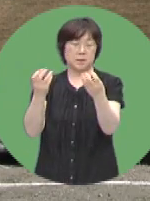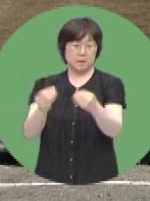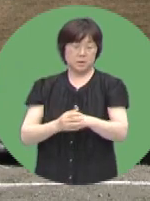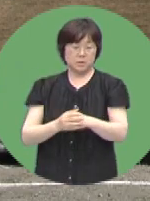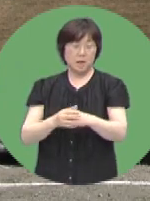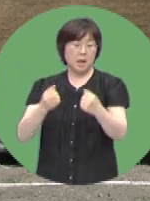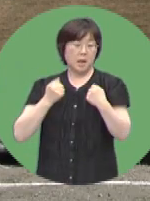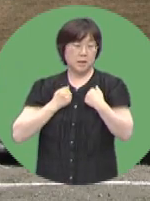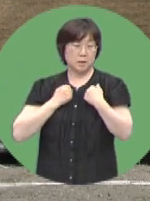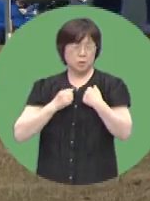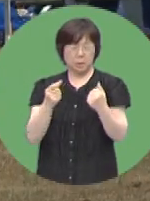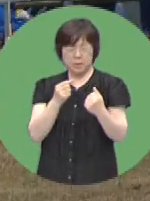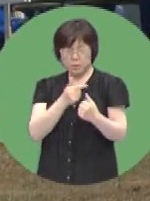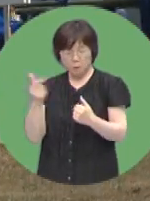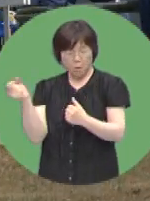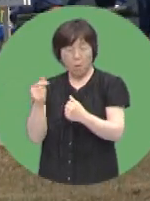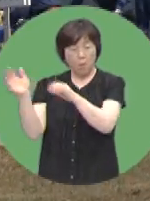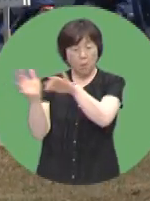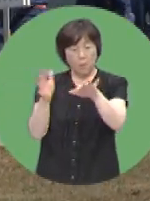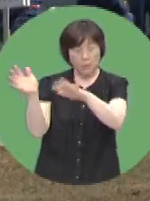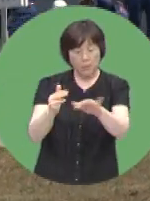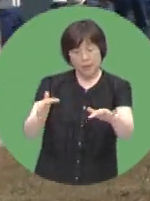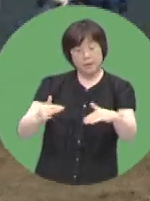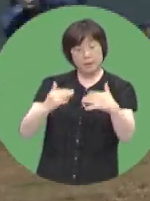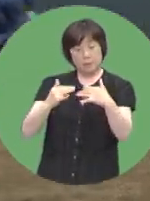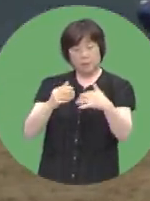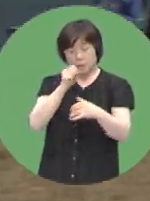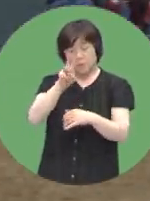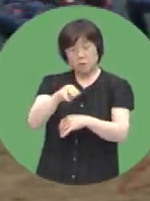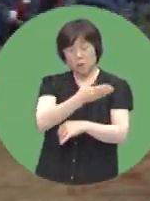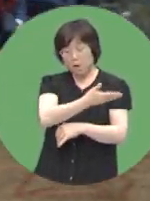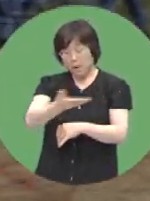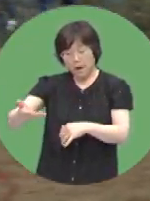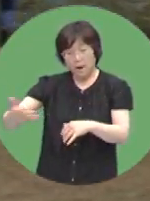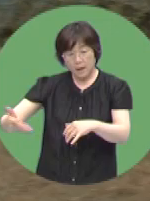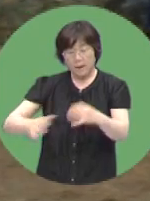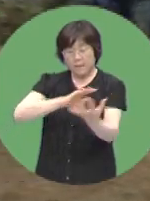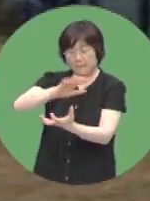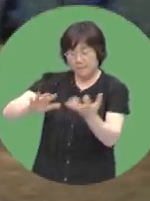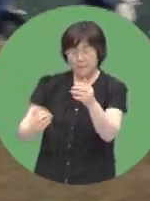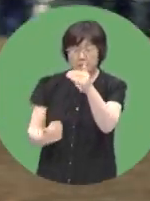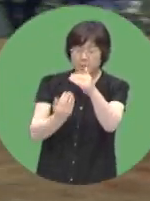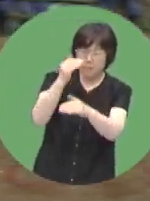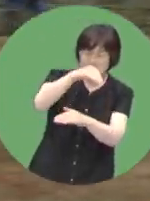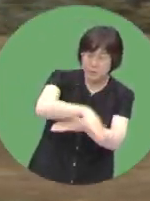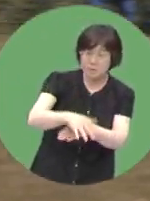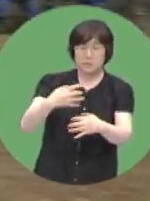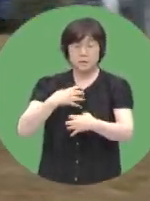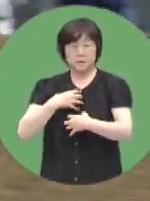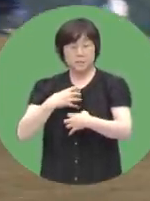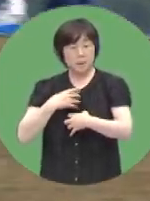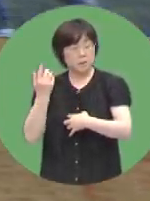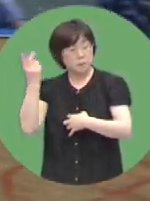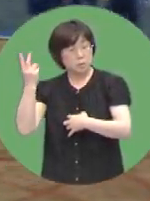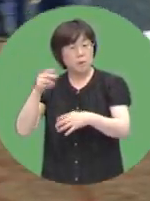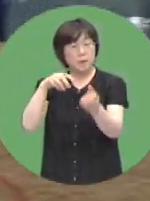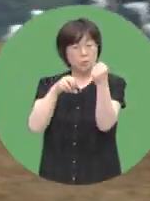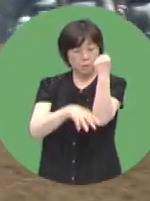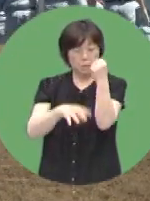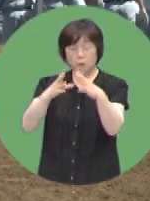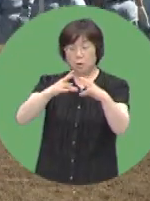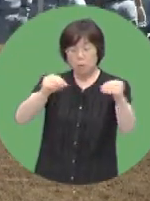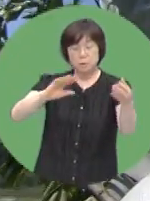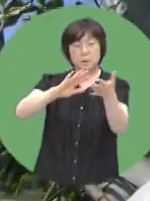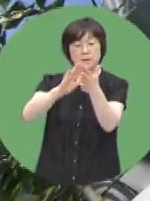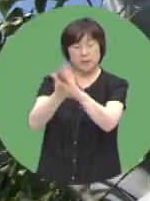演習は超大型の台風の影響により吉野川全域で大洪水になる恐れがあるという想定のもと、国